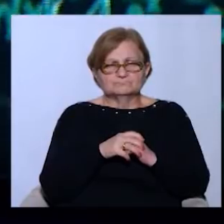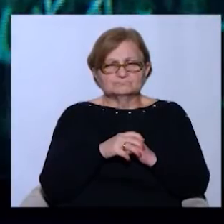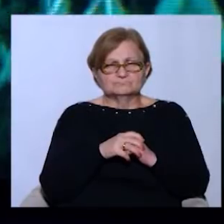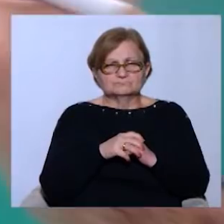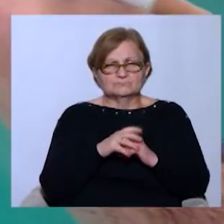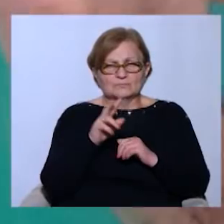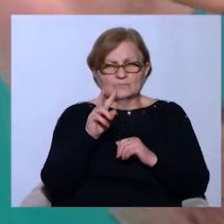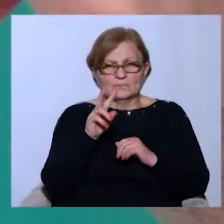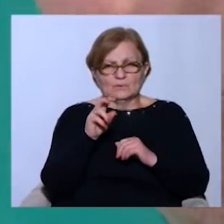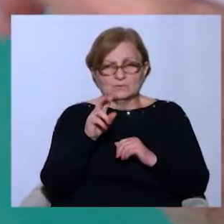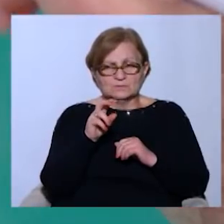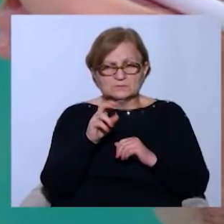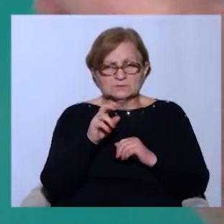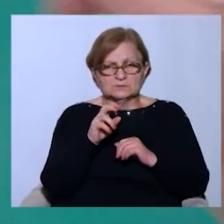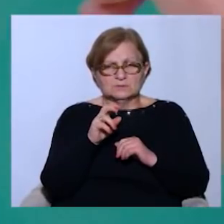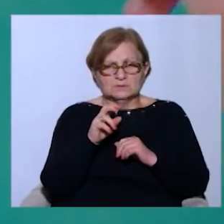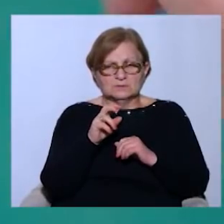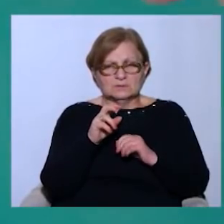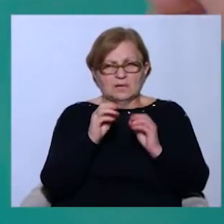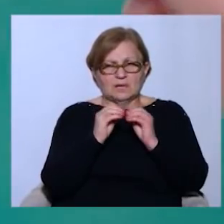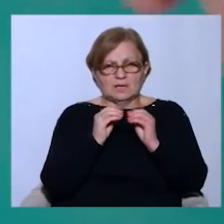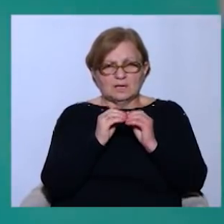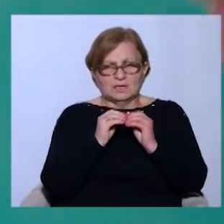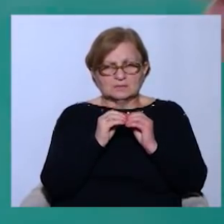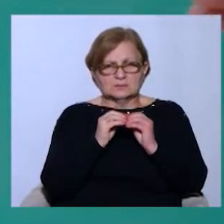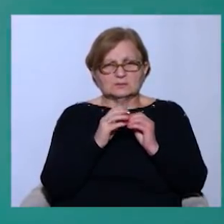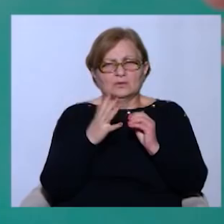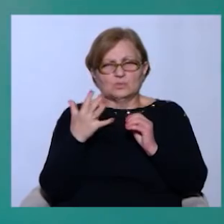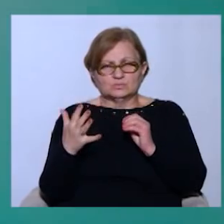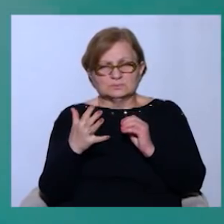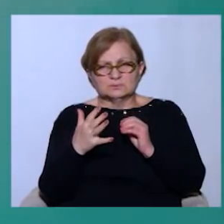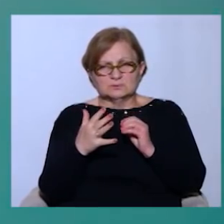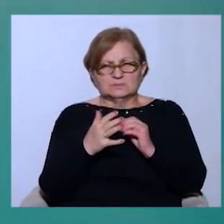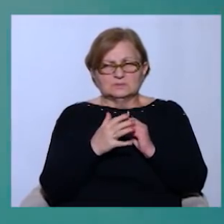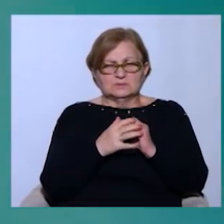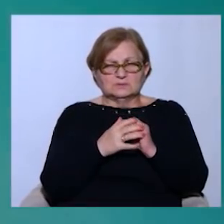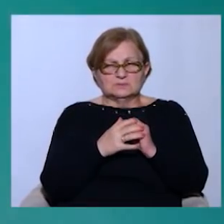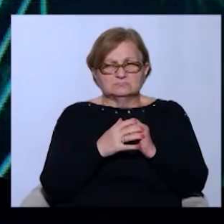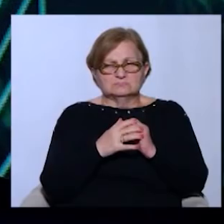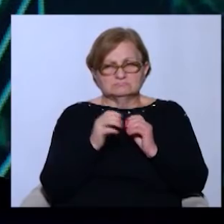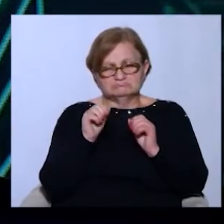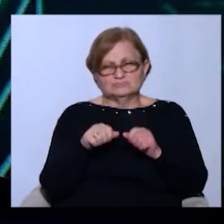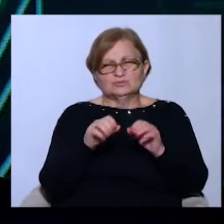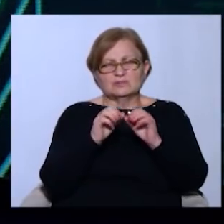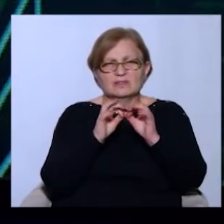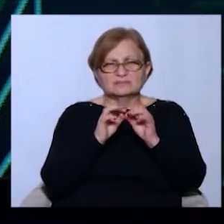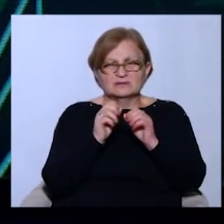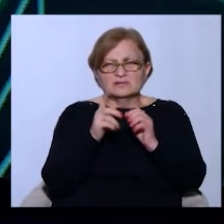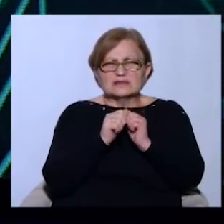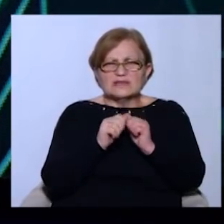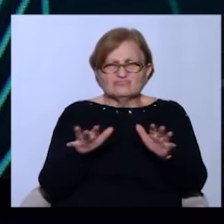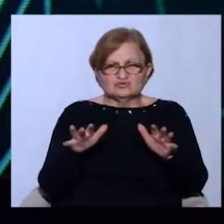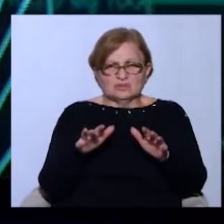200 5 10 და 5. აი ასე შემიძლია დავშალო